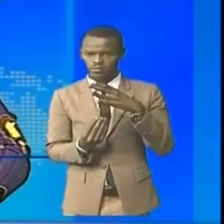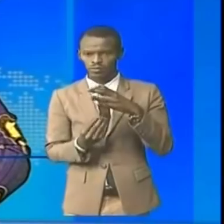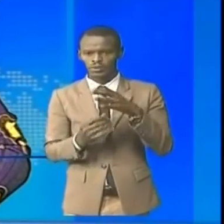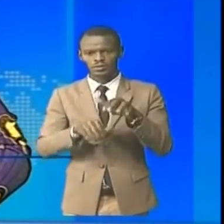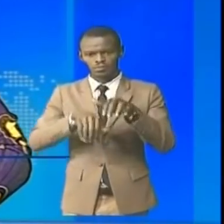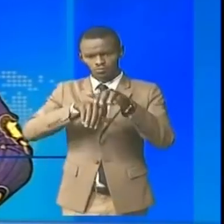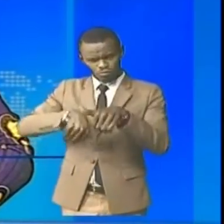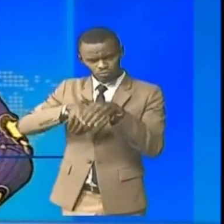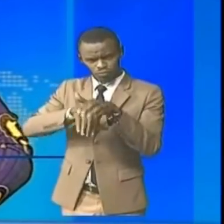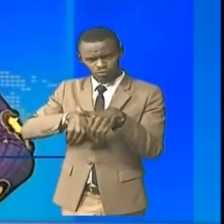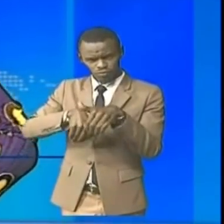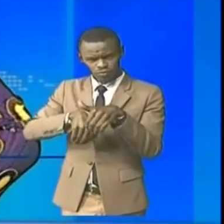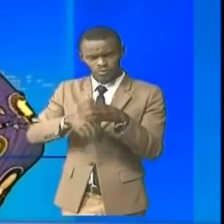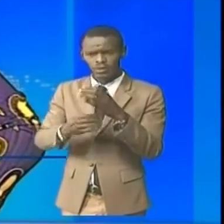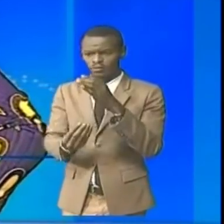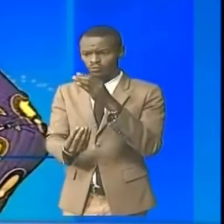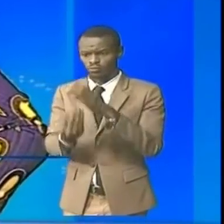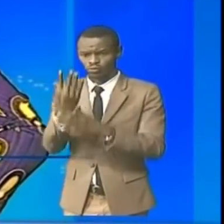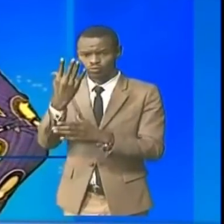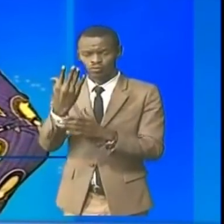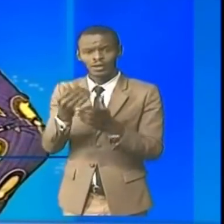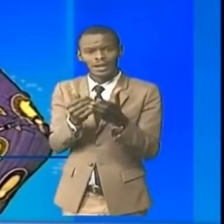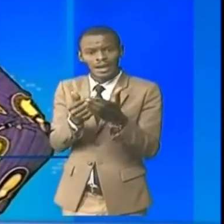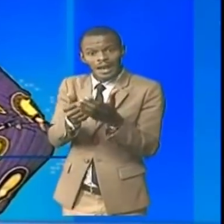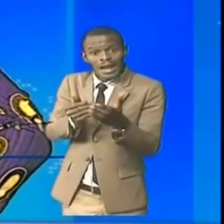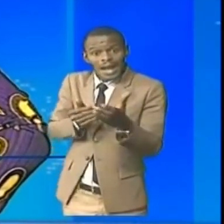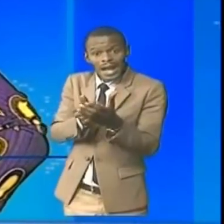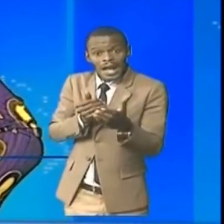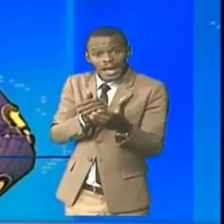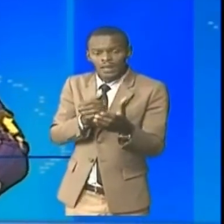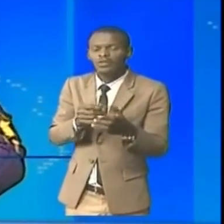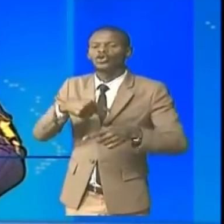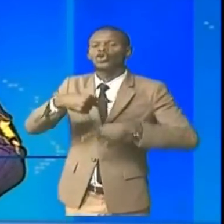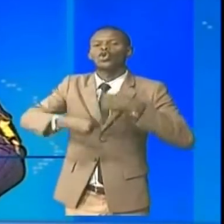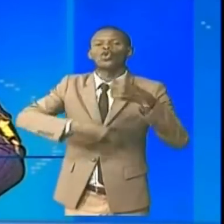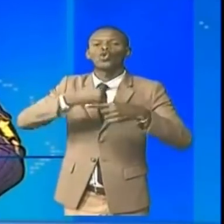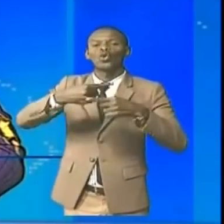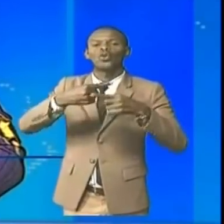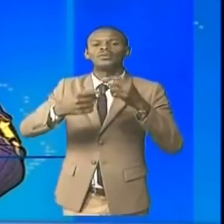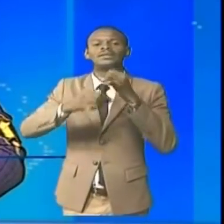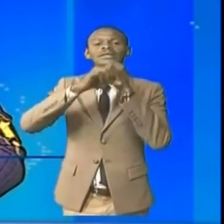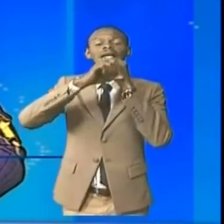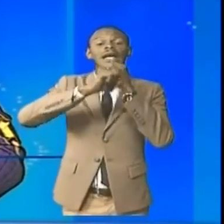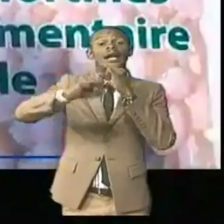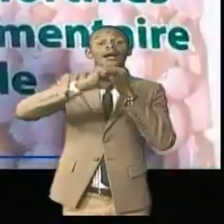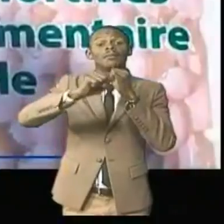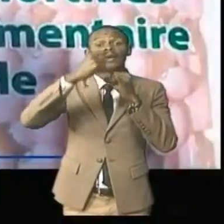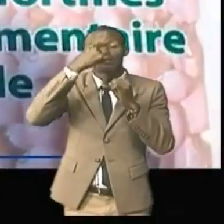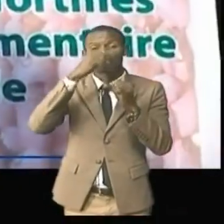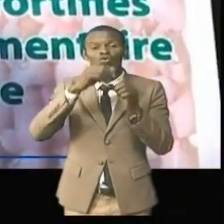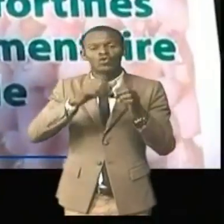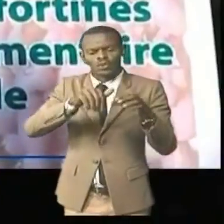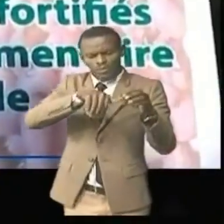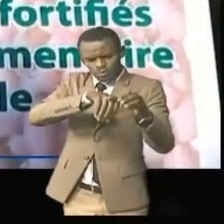de distribution des semences biofortifiées a été lancée. Les détails dans ce reportage.